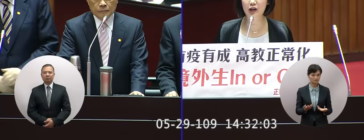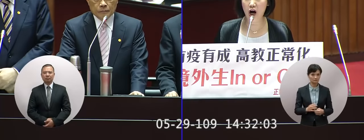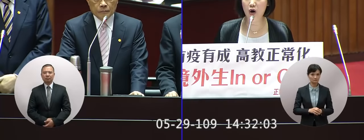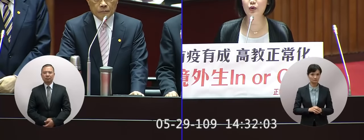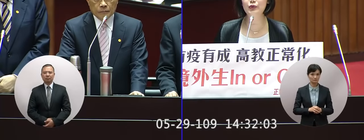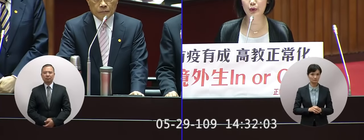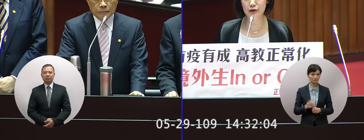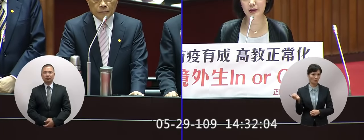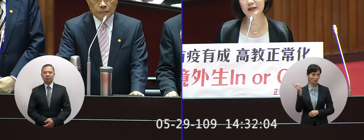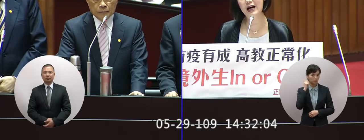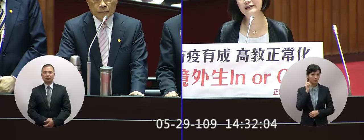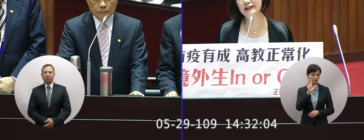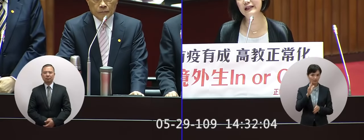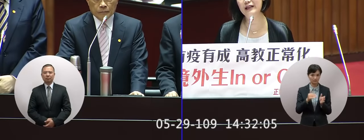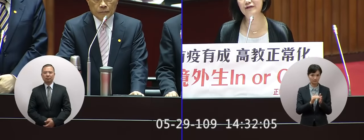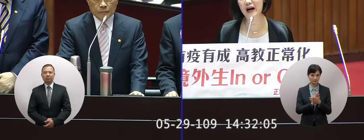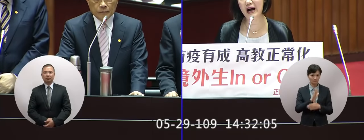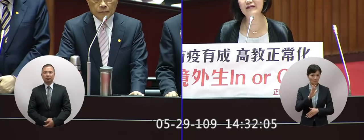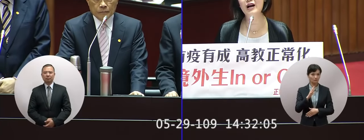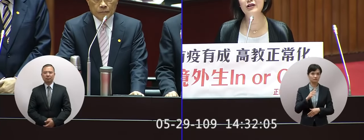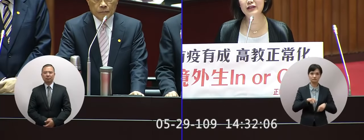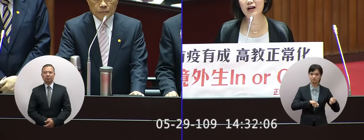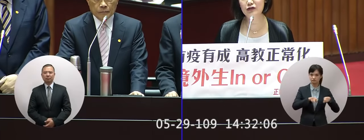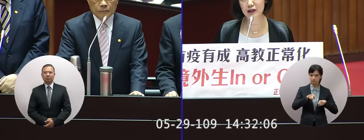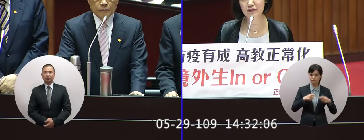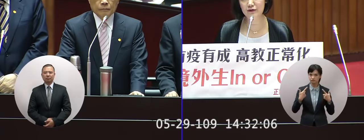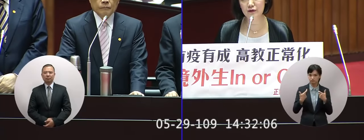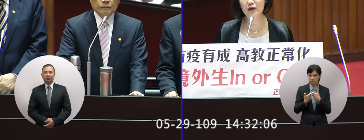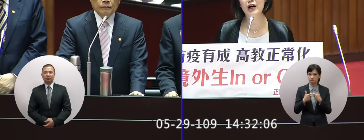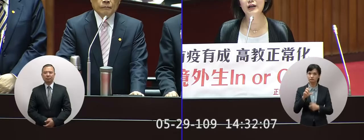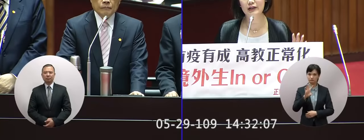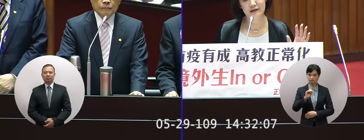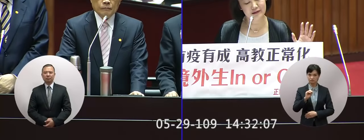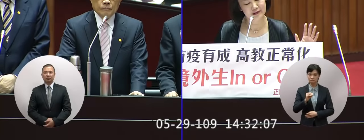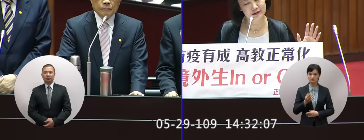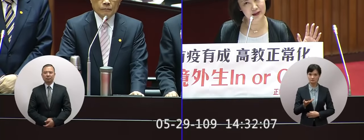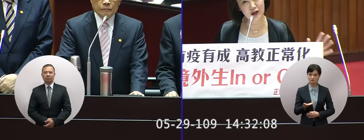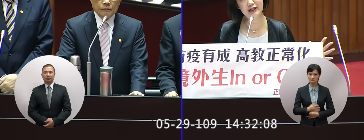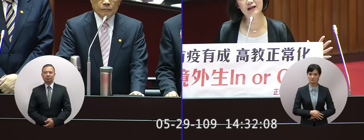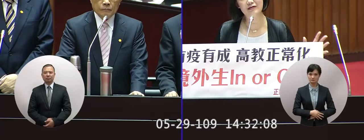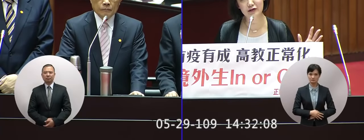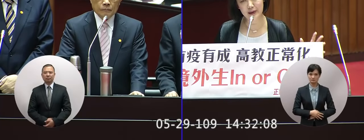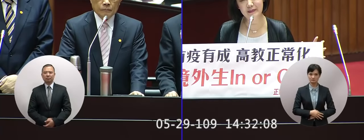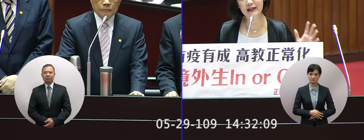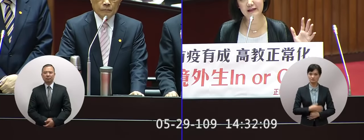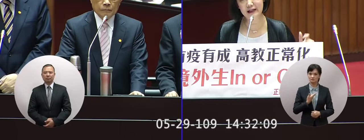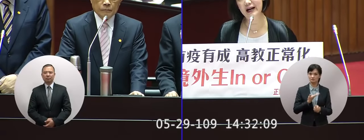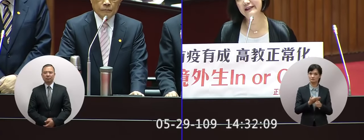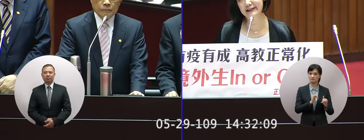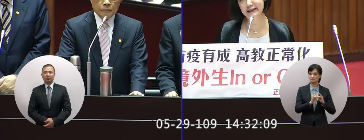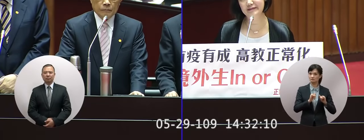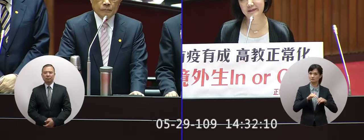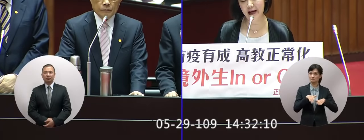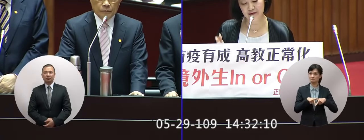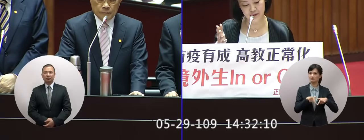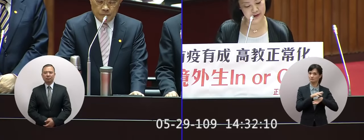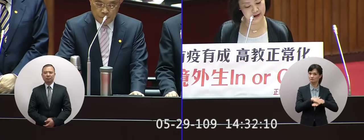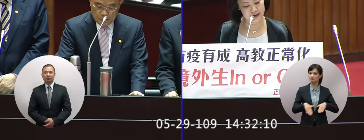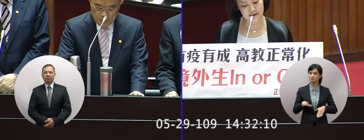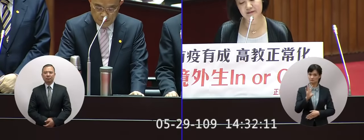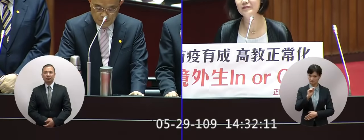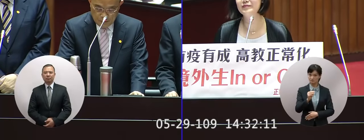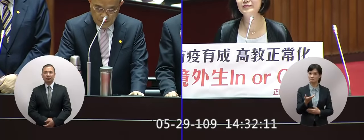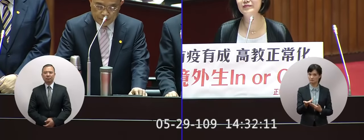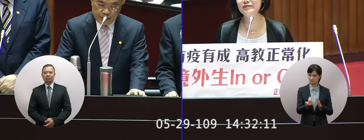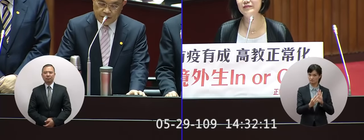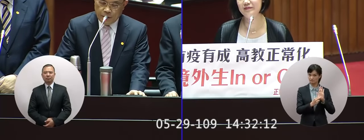资讯之后，有什么样的因应方案，让政府能够让人民更安心？嗨，院